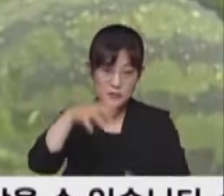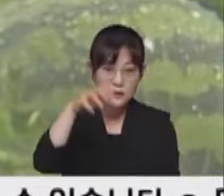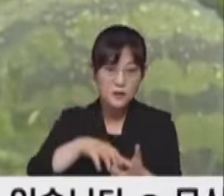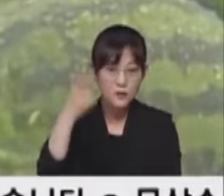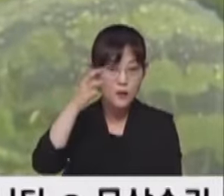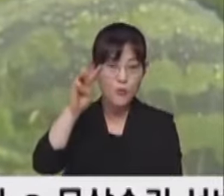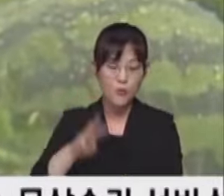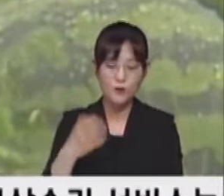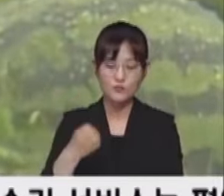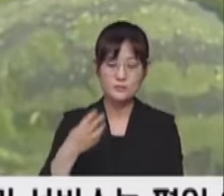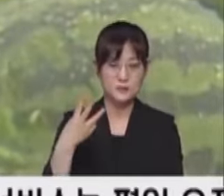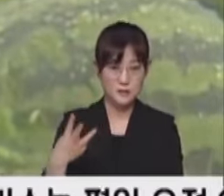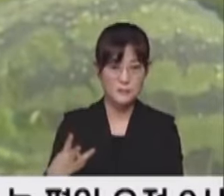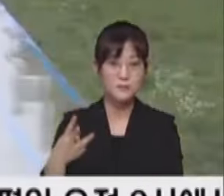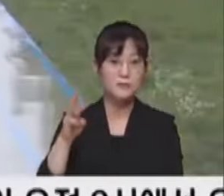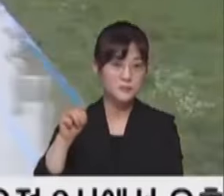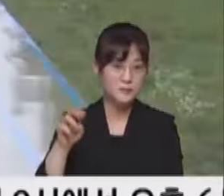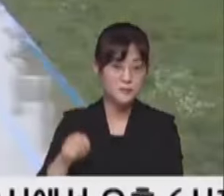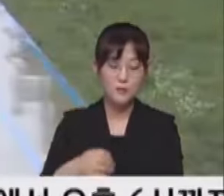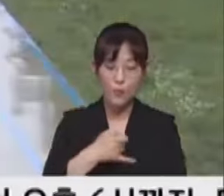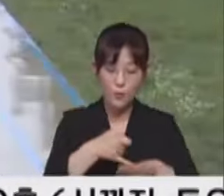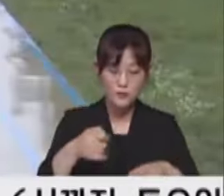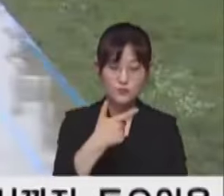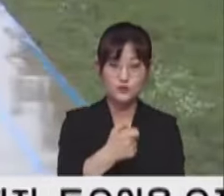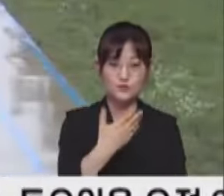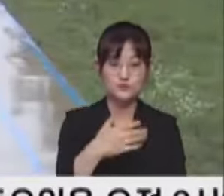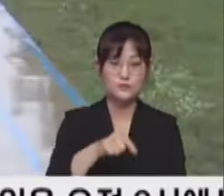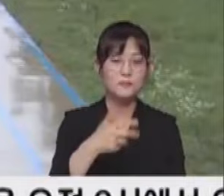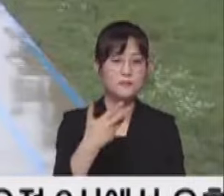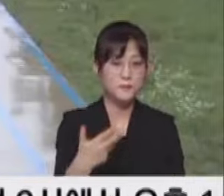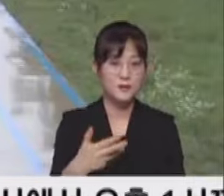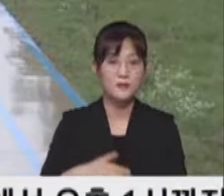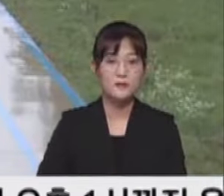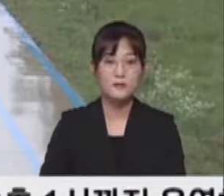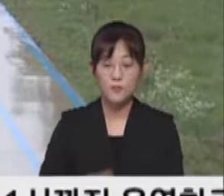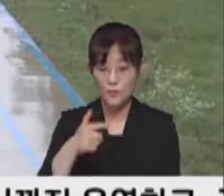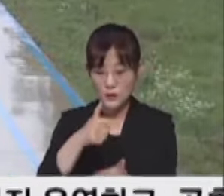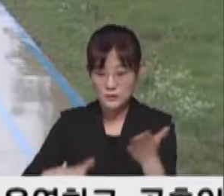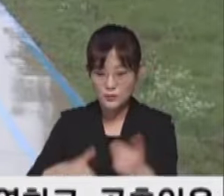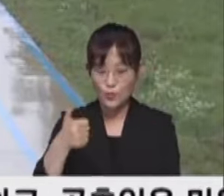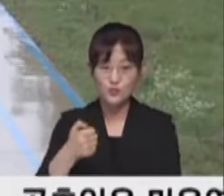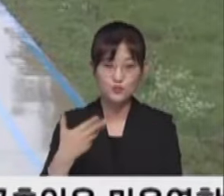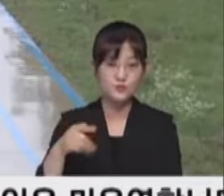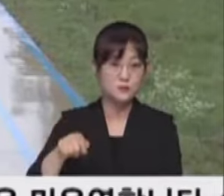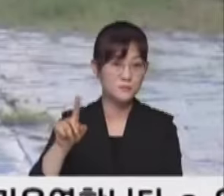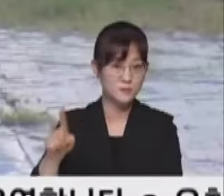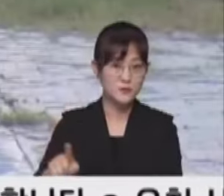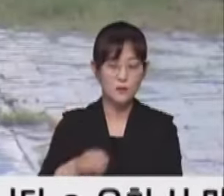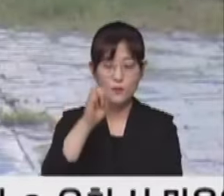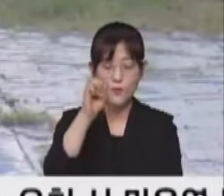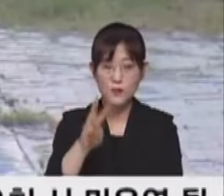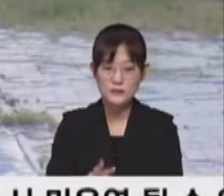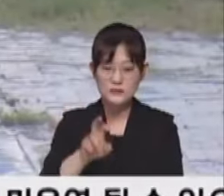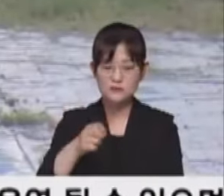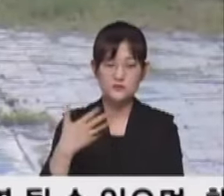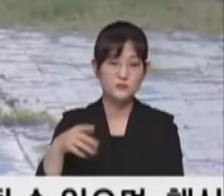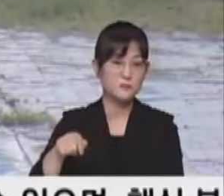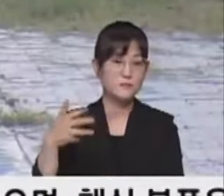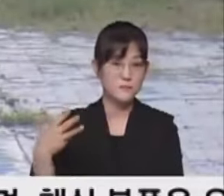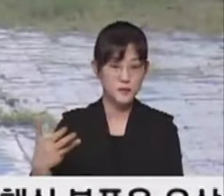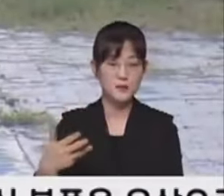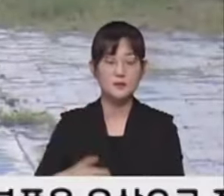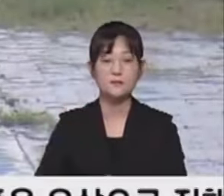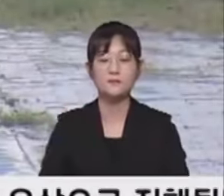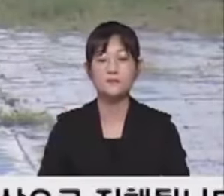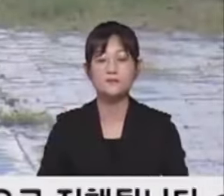영광 93mm 최고로 완도 69.8 mm 강진 59.1 mm 광주 29.8mm